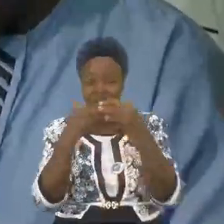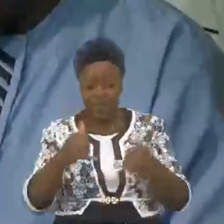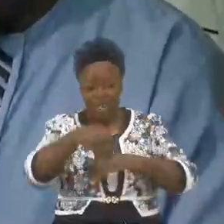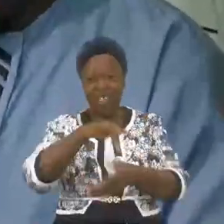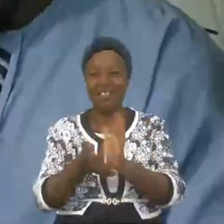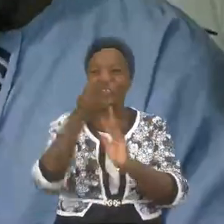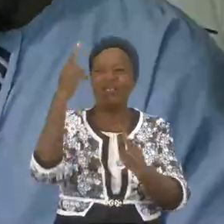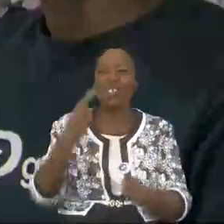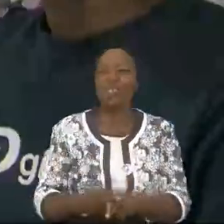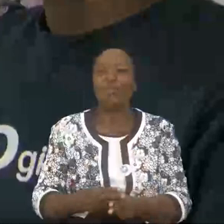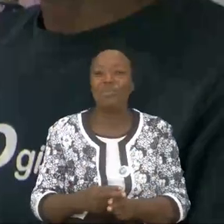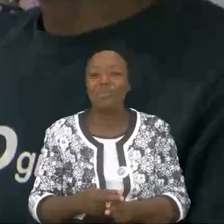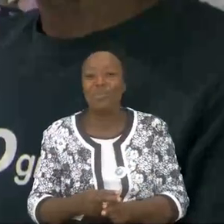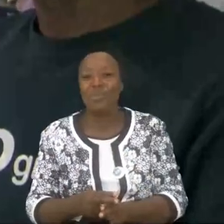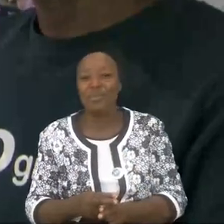ce soir.